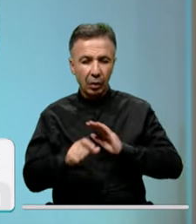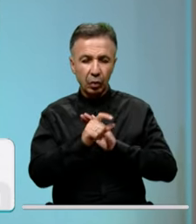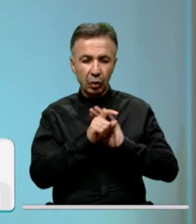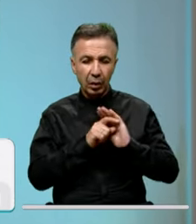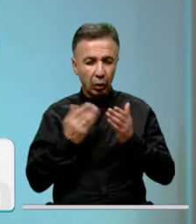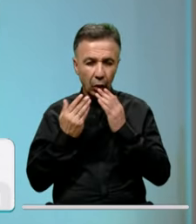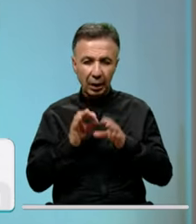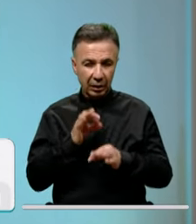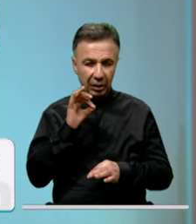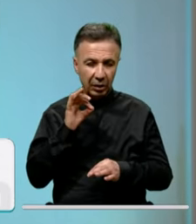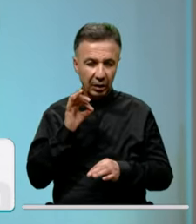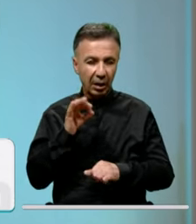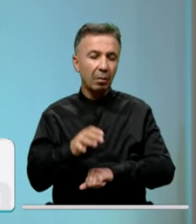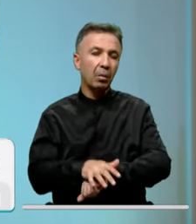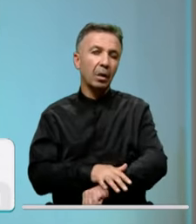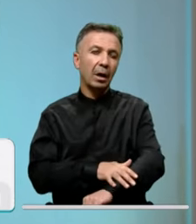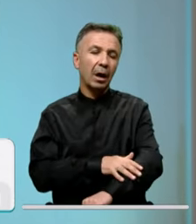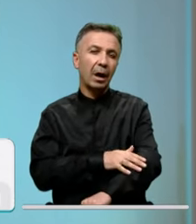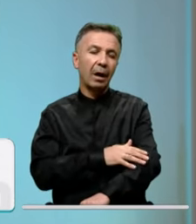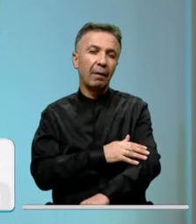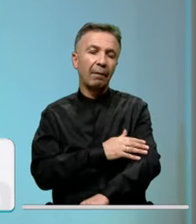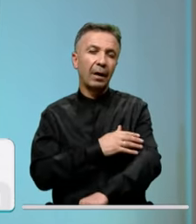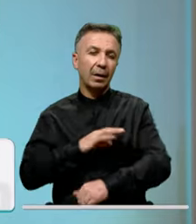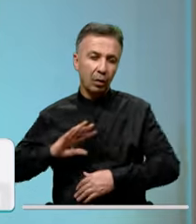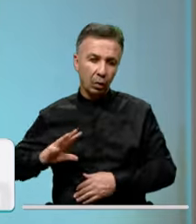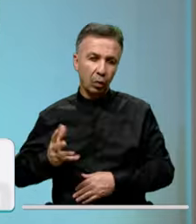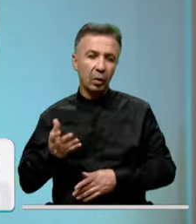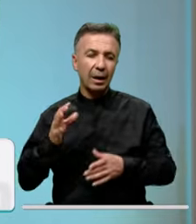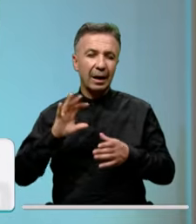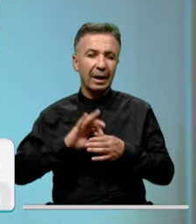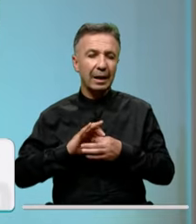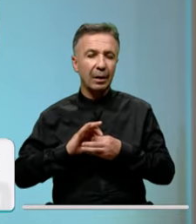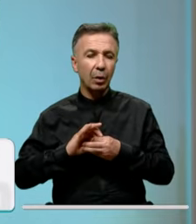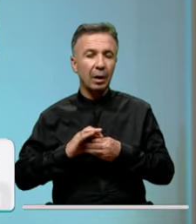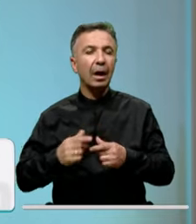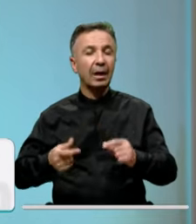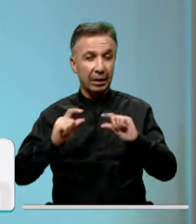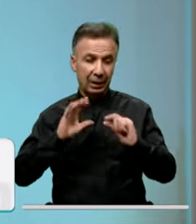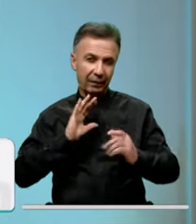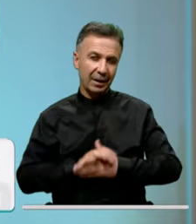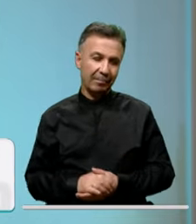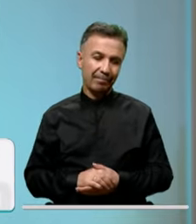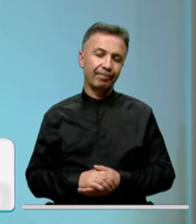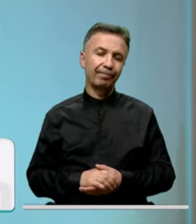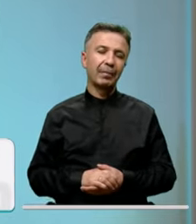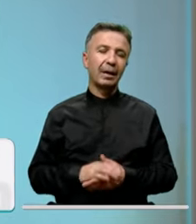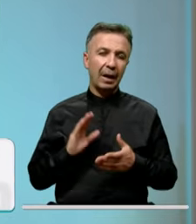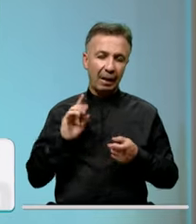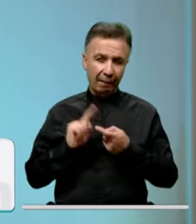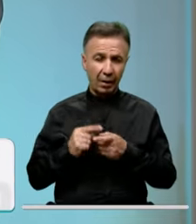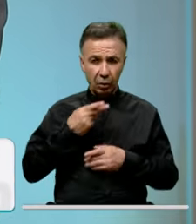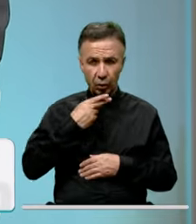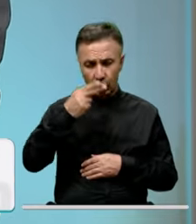ecir, mükafat ve nurla ilgili olarak hadis-i şerifi var. Evet. Ve Cuma günü